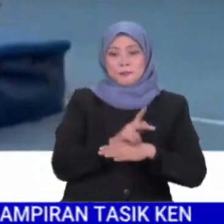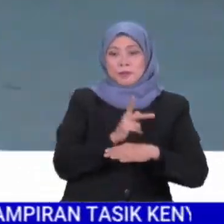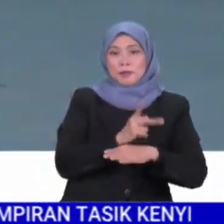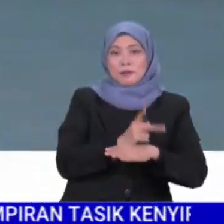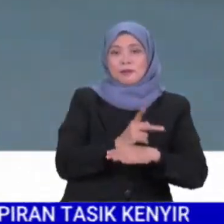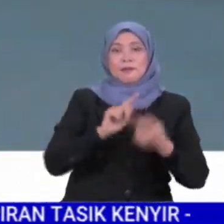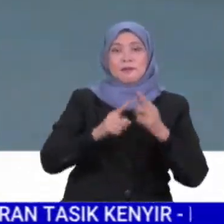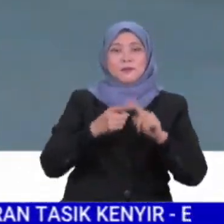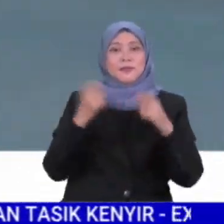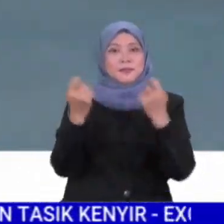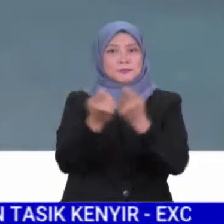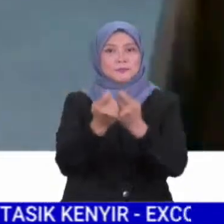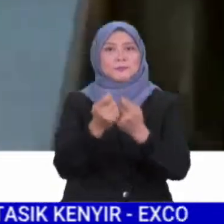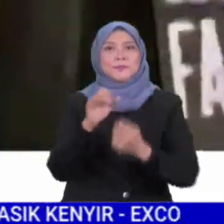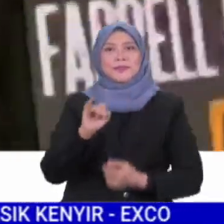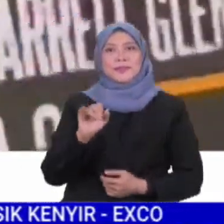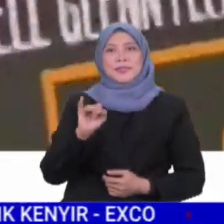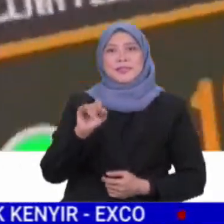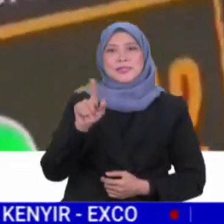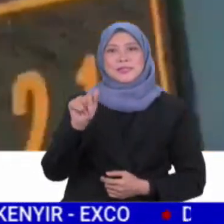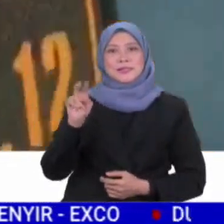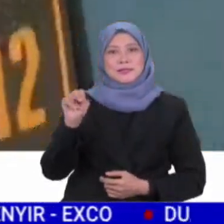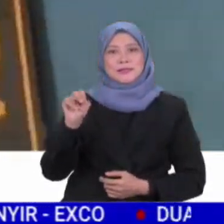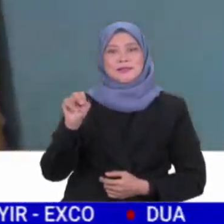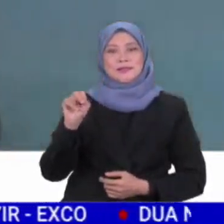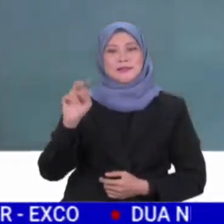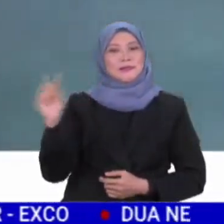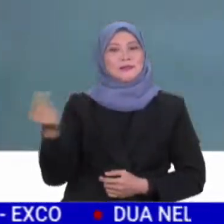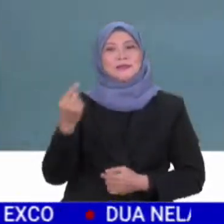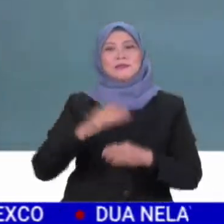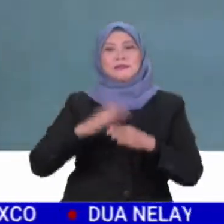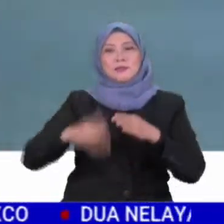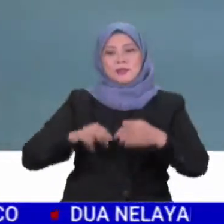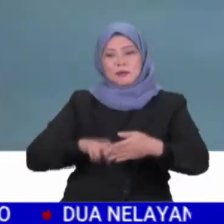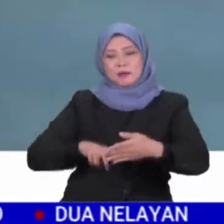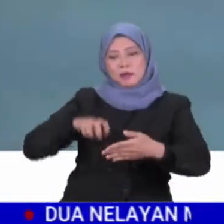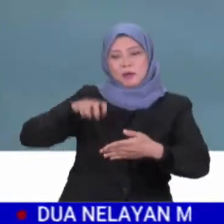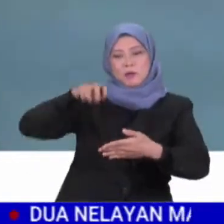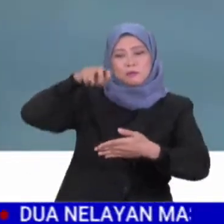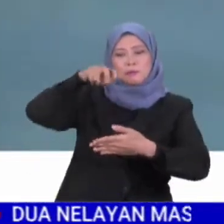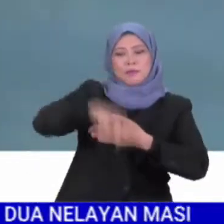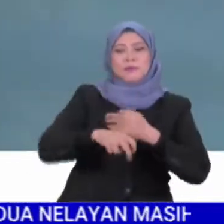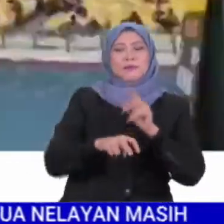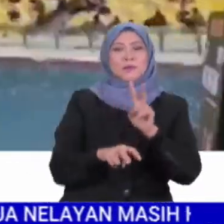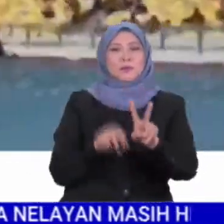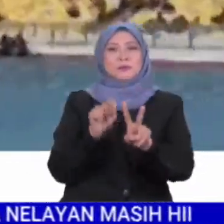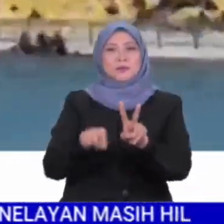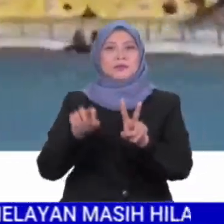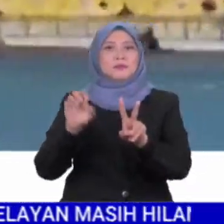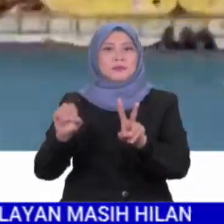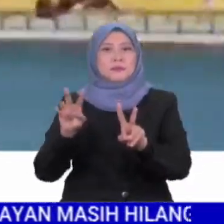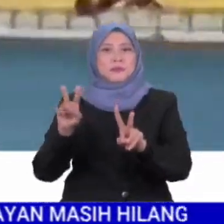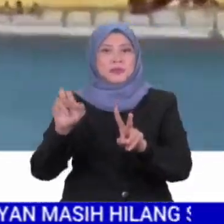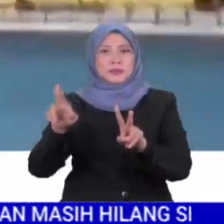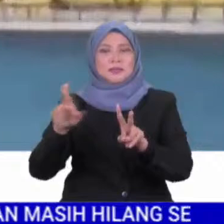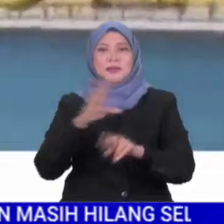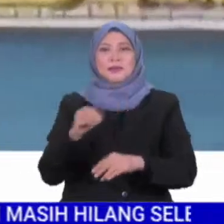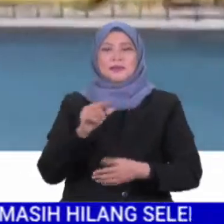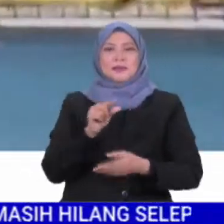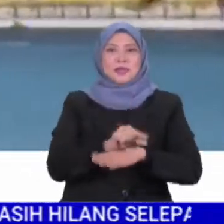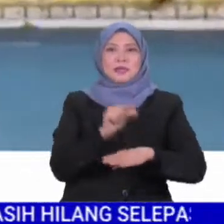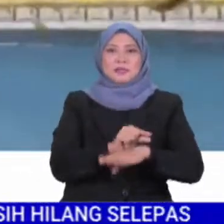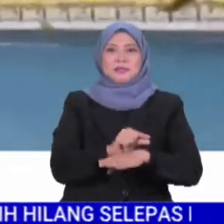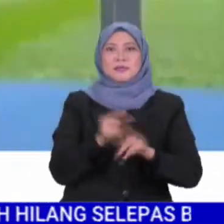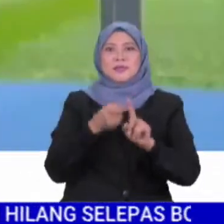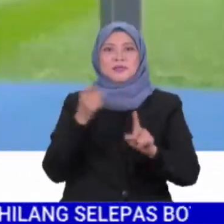milik rakan sepasukannya Muhammad Izlan Dahlan yang hanya menghabiskan lompatan pada ketinggian 2.05 meter, manakala gangsa